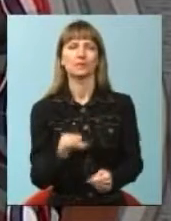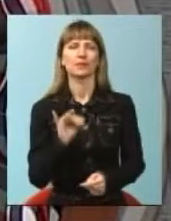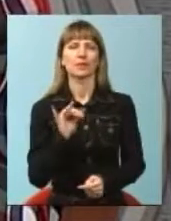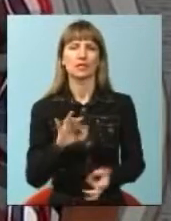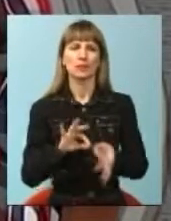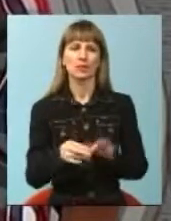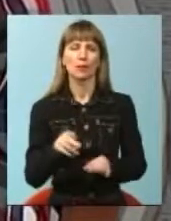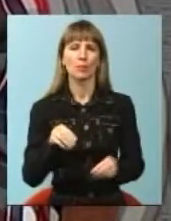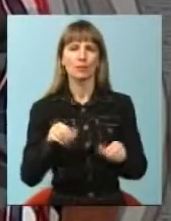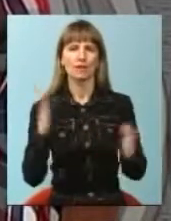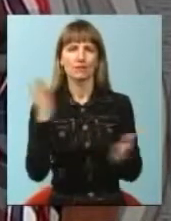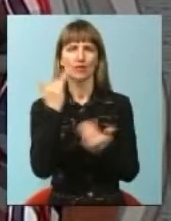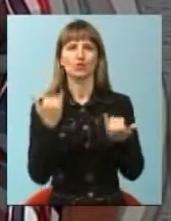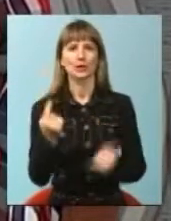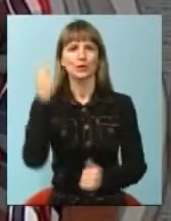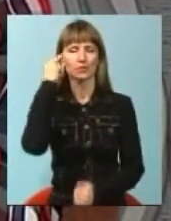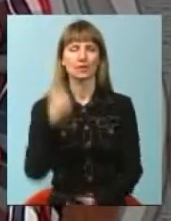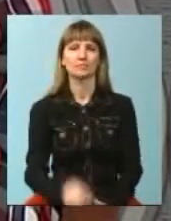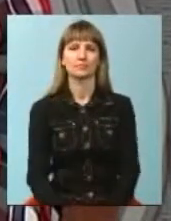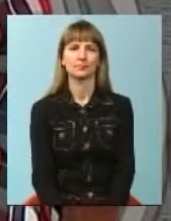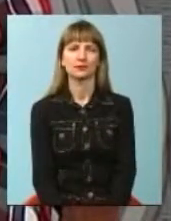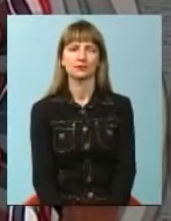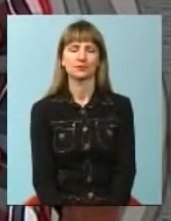про піщаний вихор зараз і довідаємося.